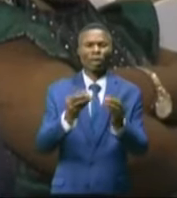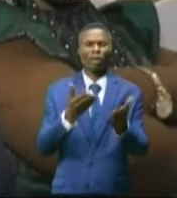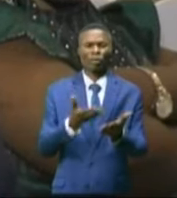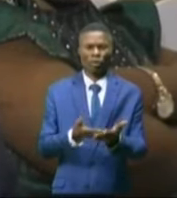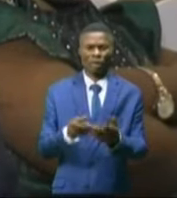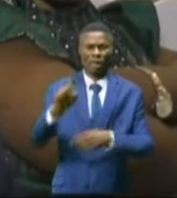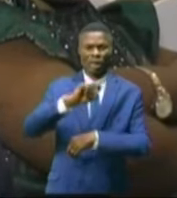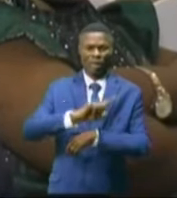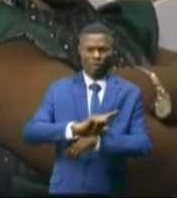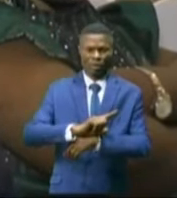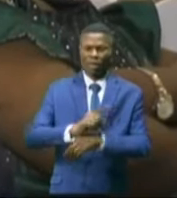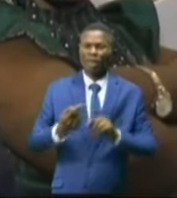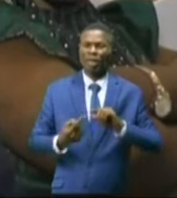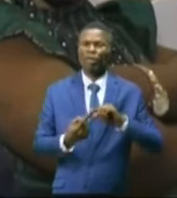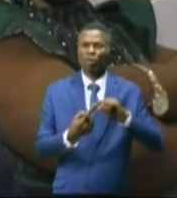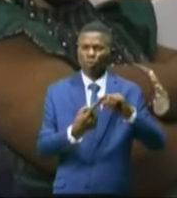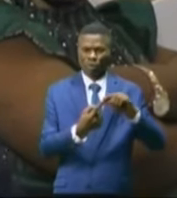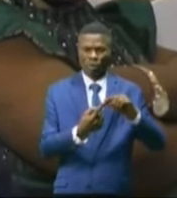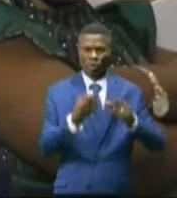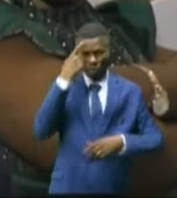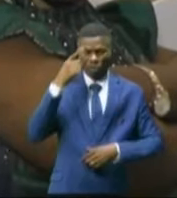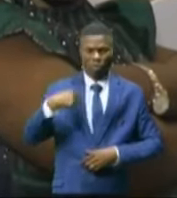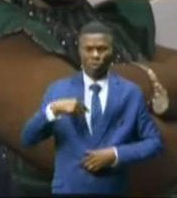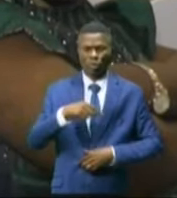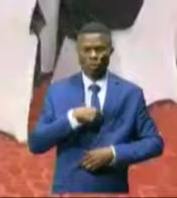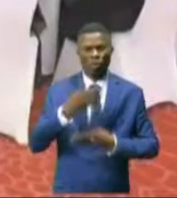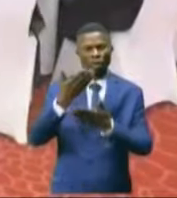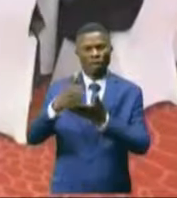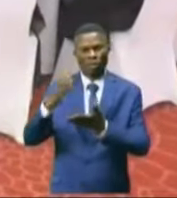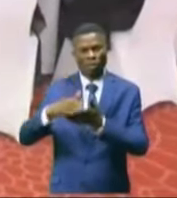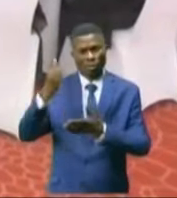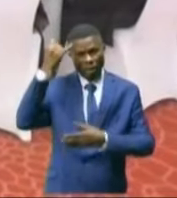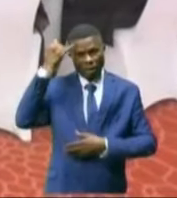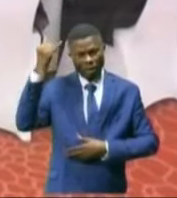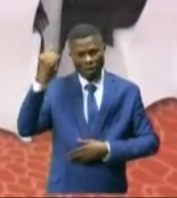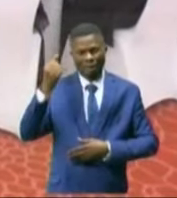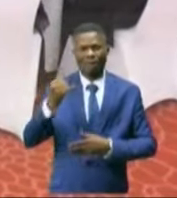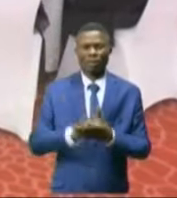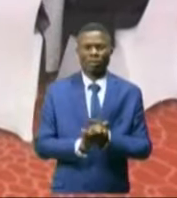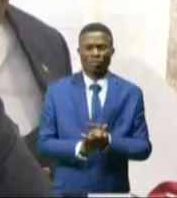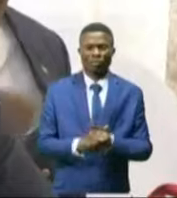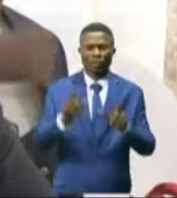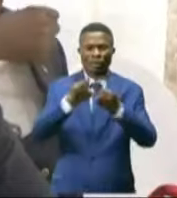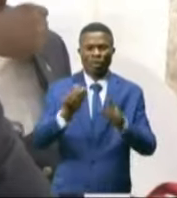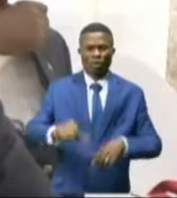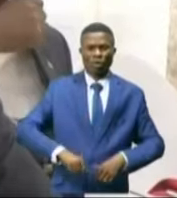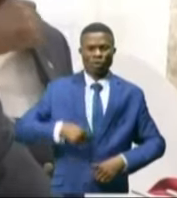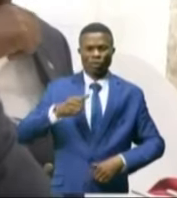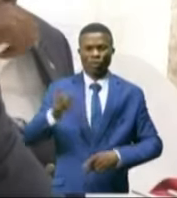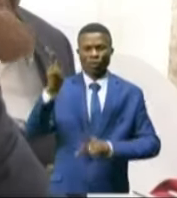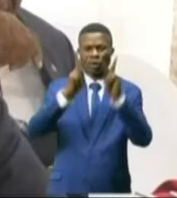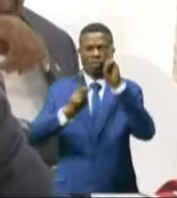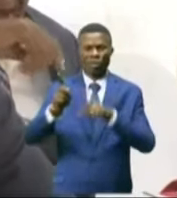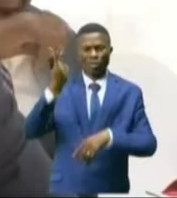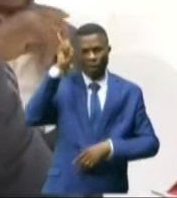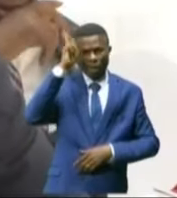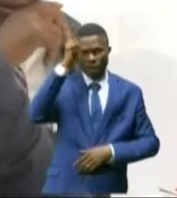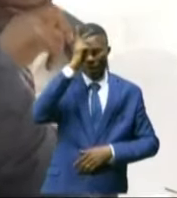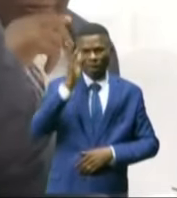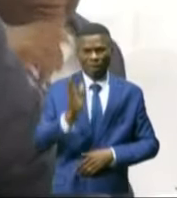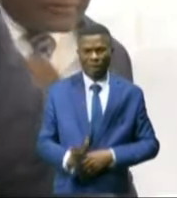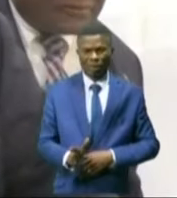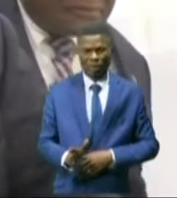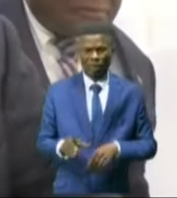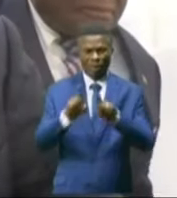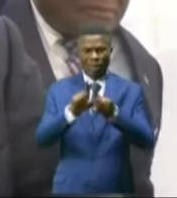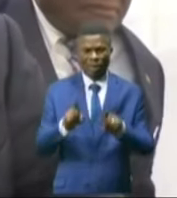journée exceptionnelle de partage et de joie. Une fierté, le Katanga n'est pas